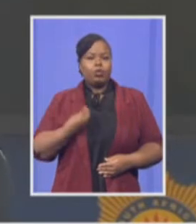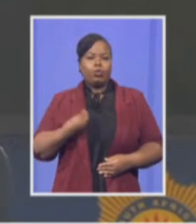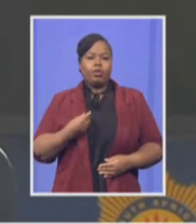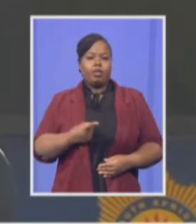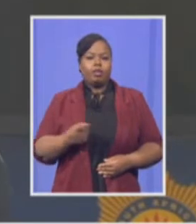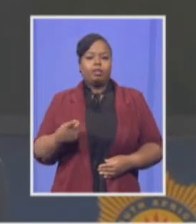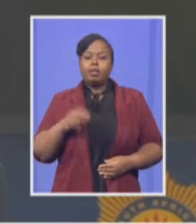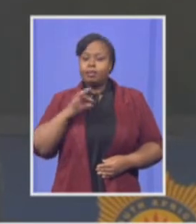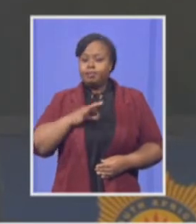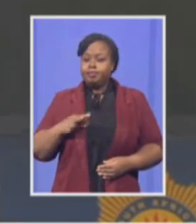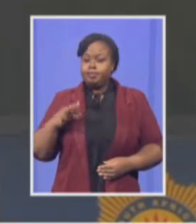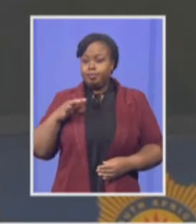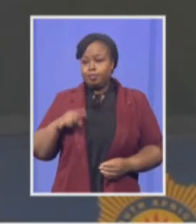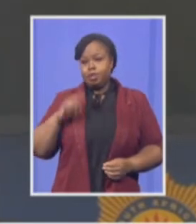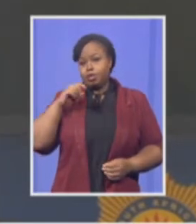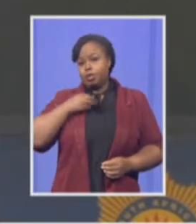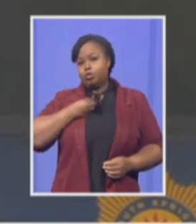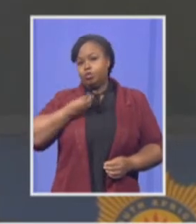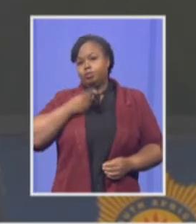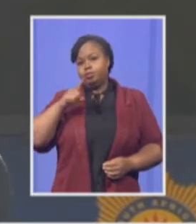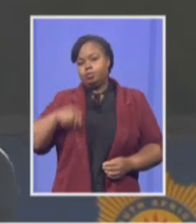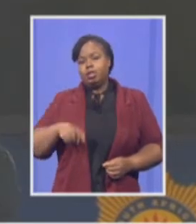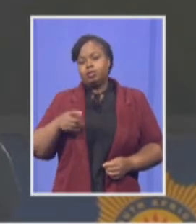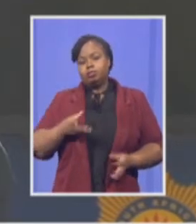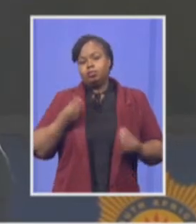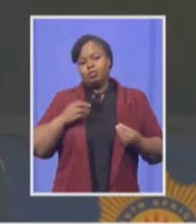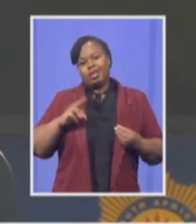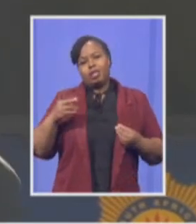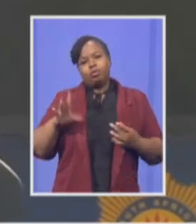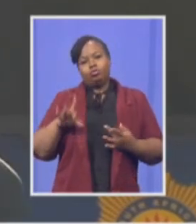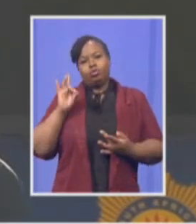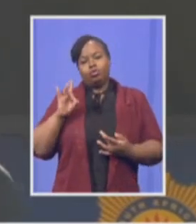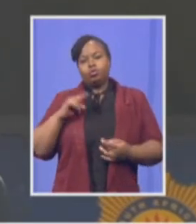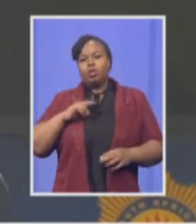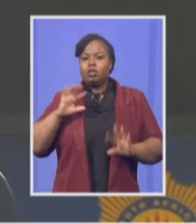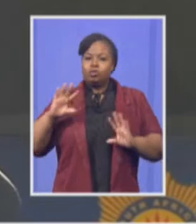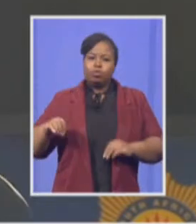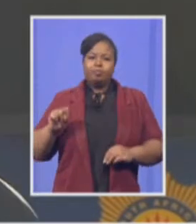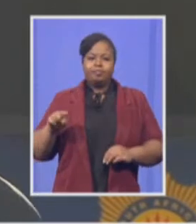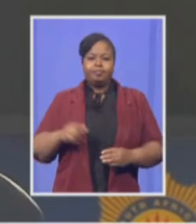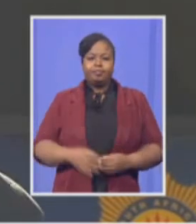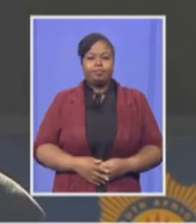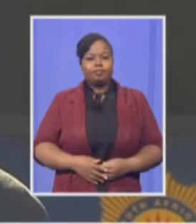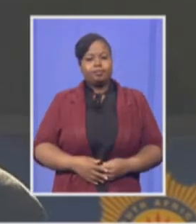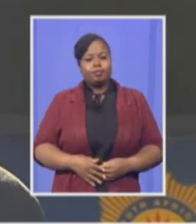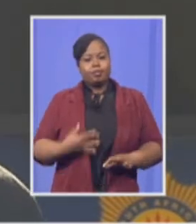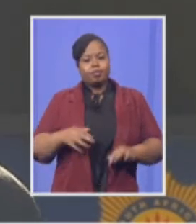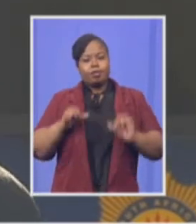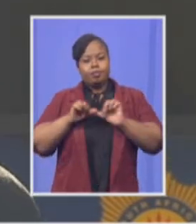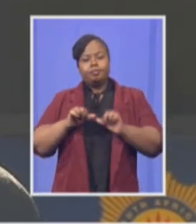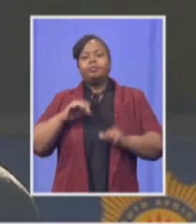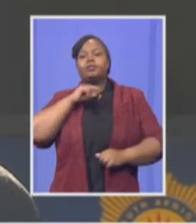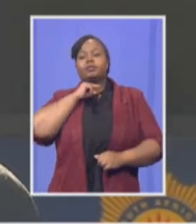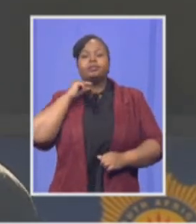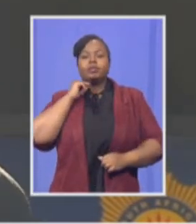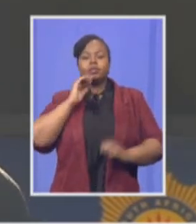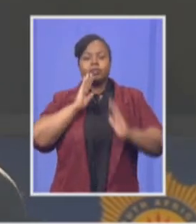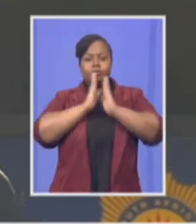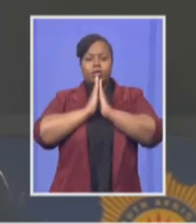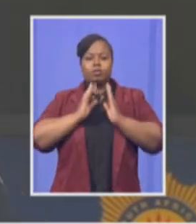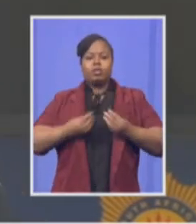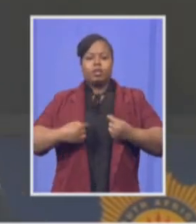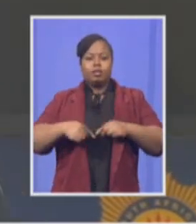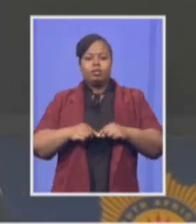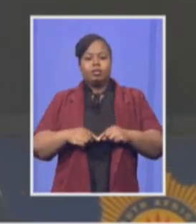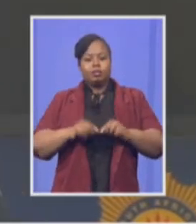meya intsha ikwazi ukuthola i-alternative ukuze ikwazi ukuphuma entweni enjalo niqhubeke bafundisi nisithandazele